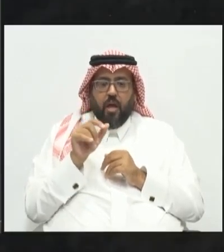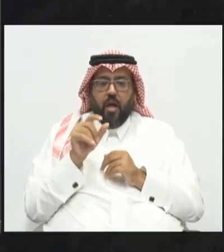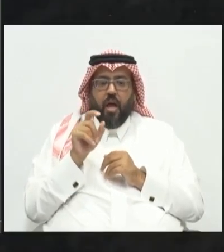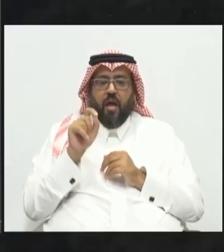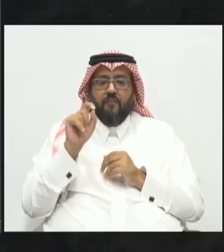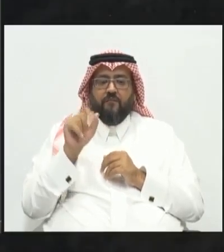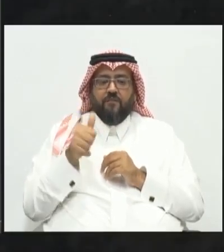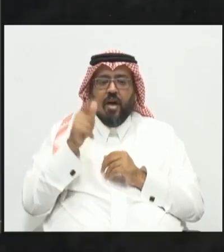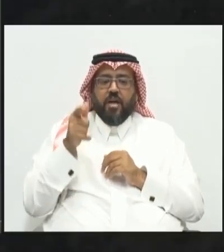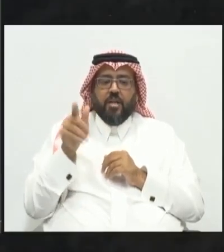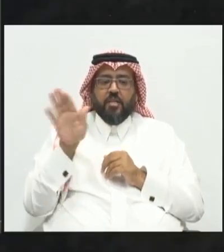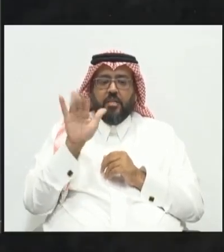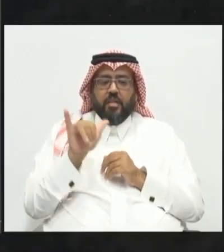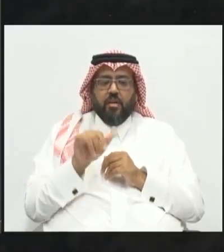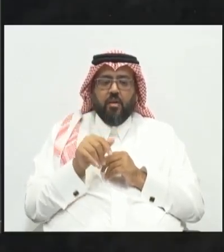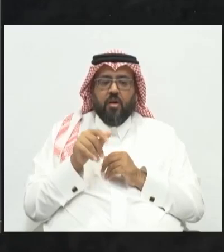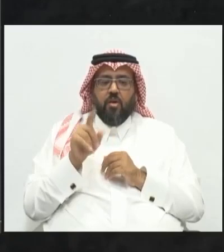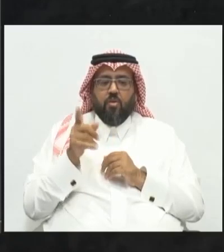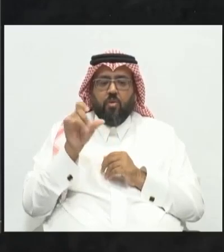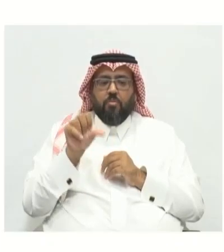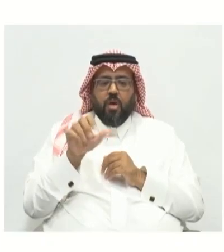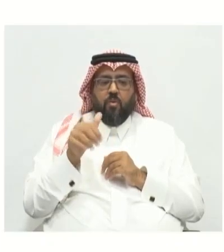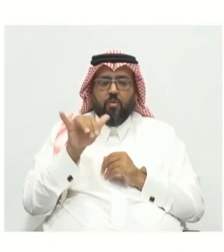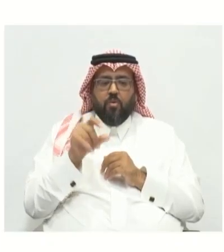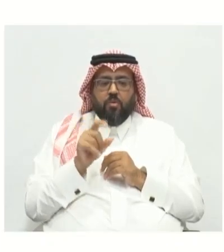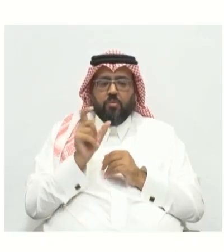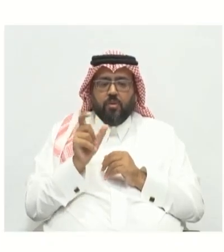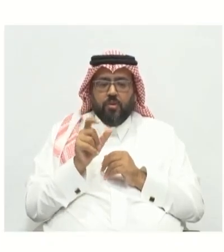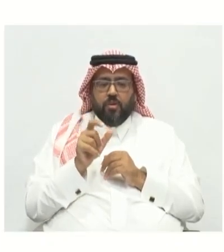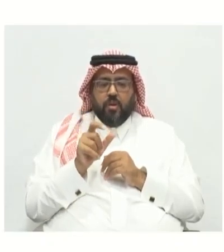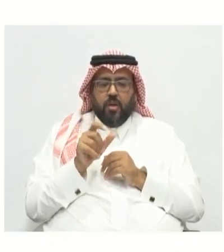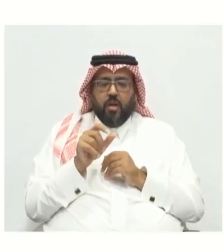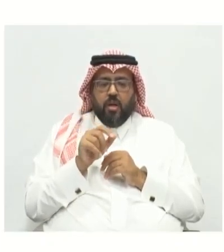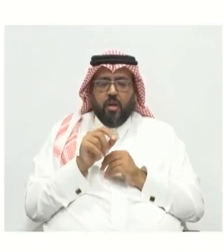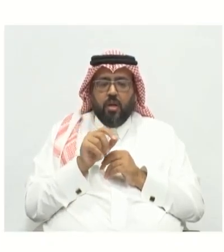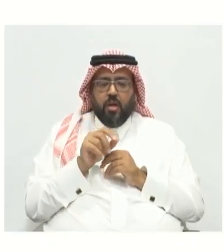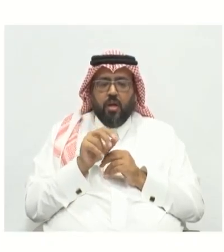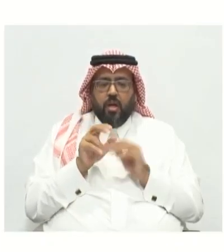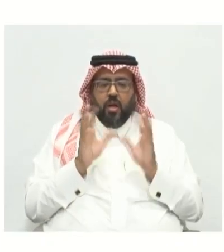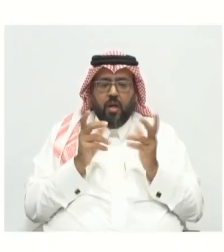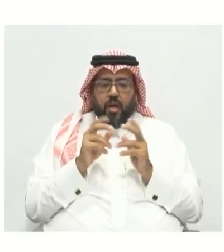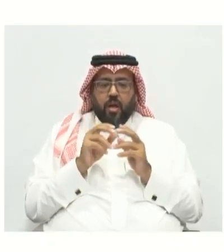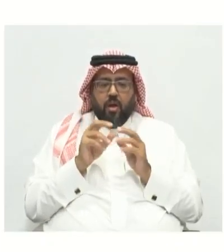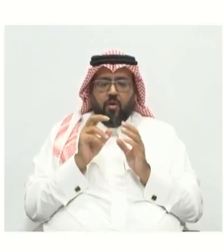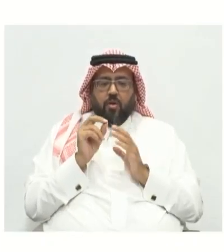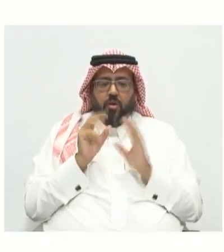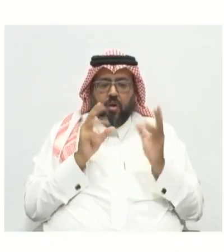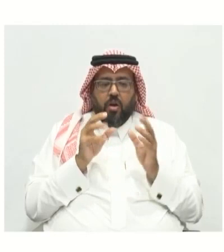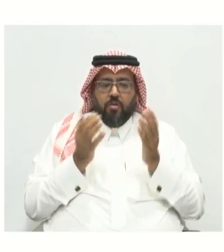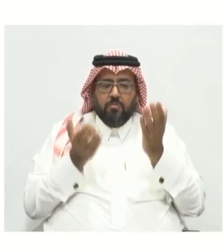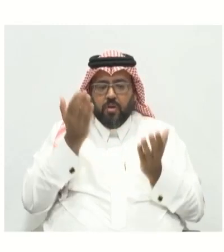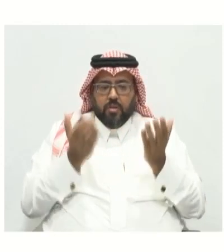وذكر انها رومي او يوناني وجرى تعريب هذه الكلمه العربيه بمعنى مقياس كل شيء او